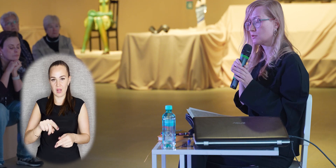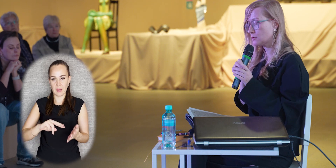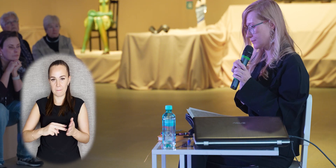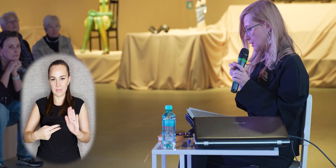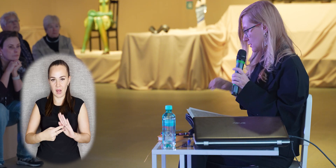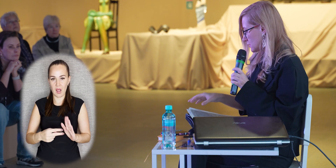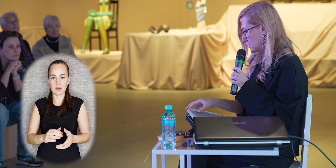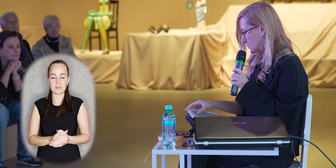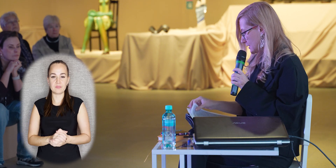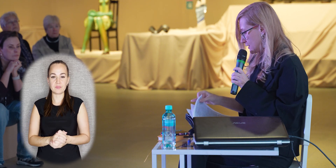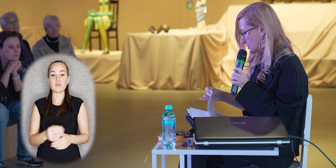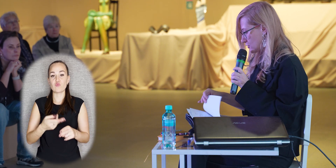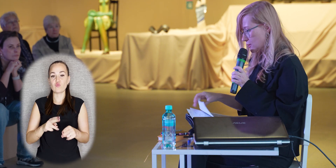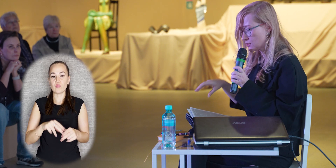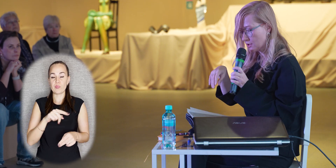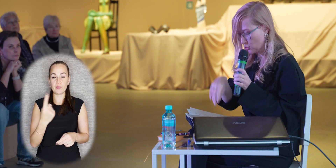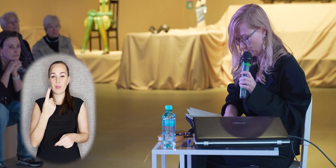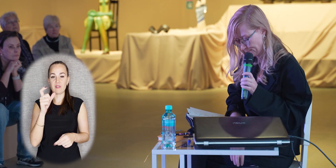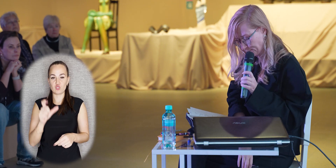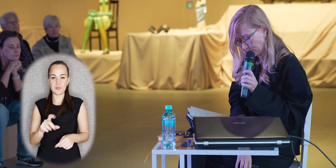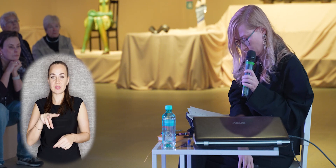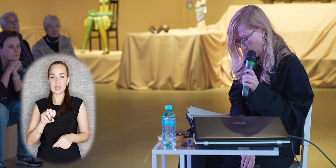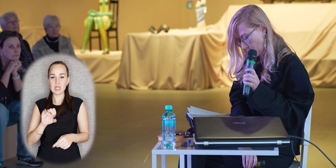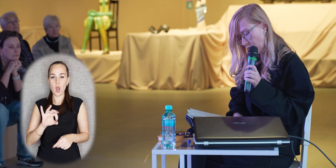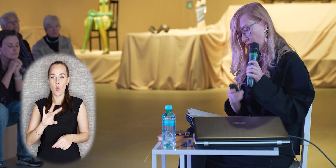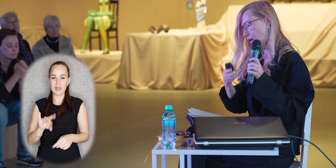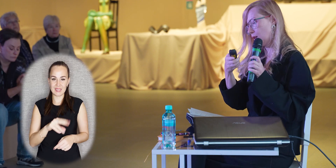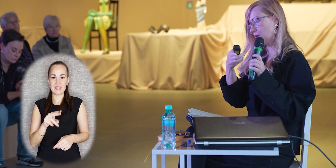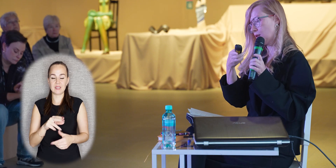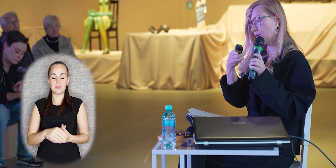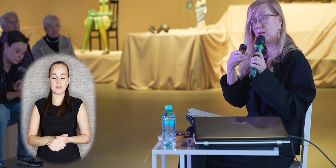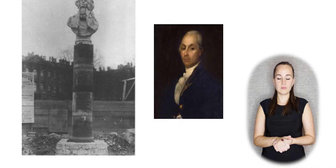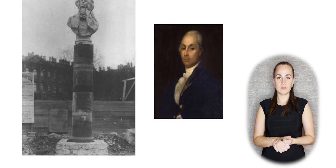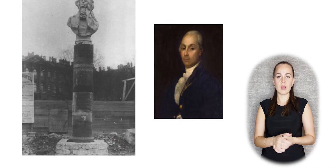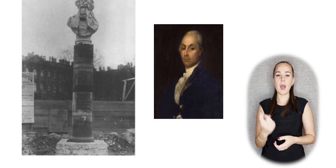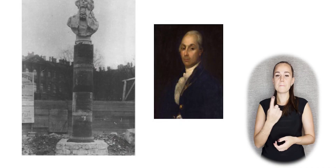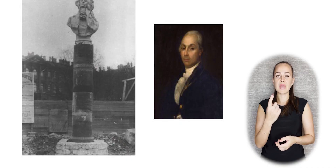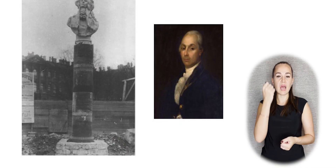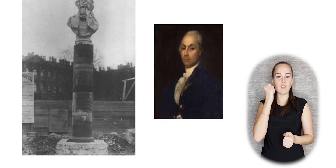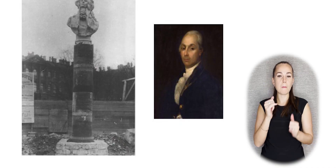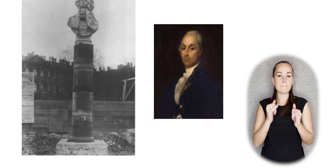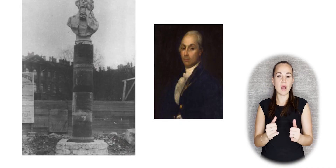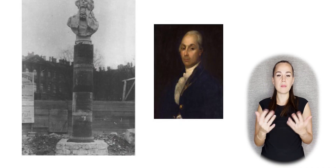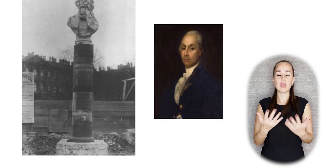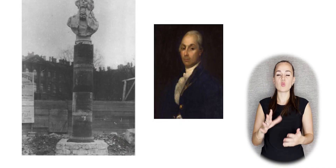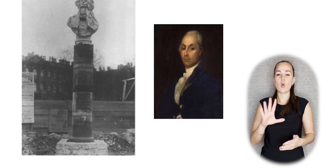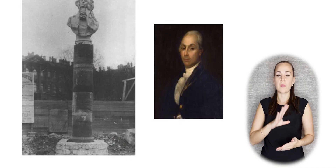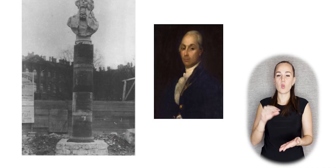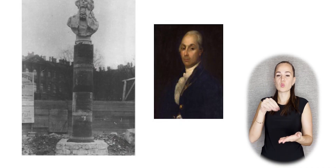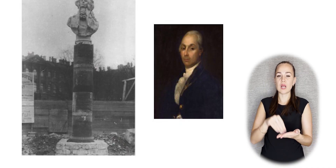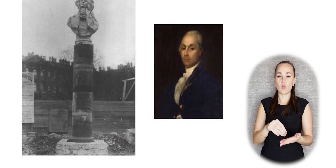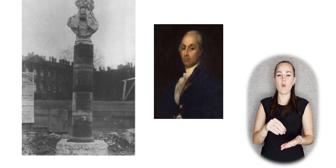Вот с Леонида Шервода и начнем. Первый памятник, который был установлен в Петрограде, это